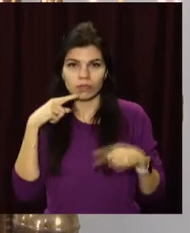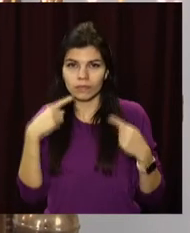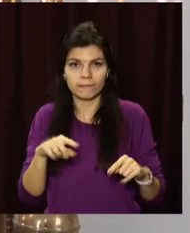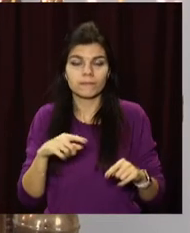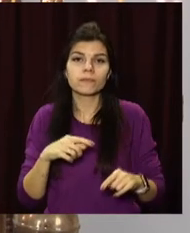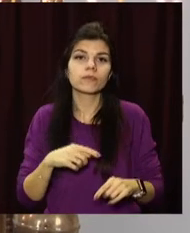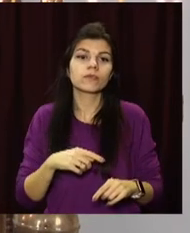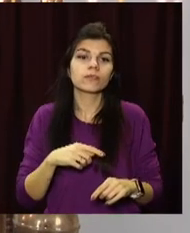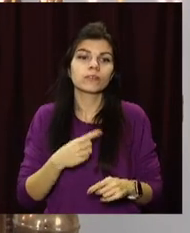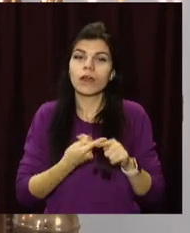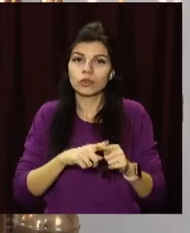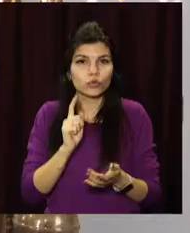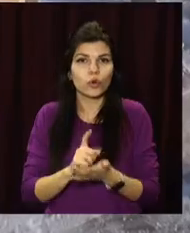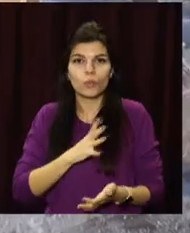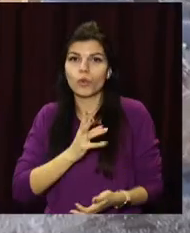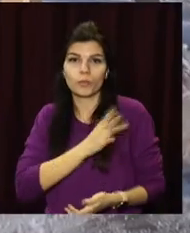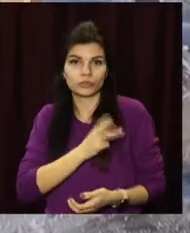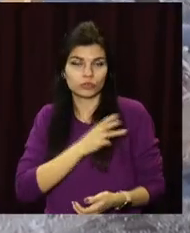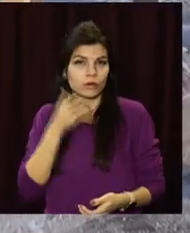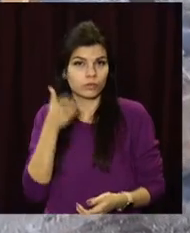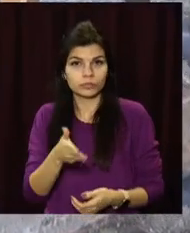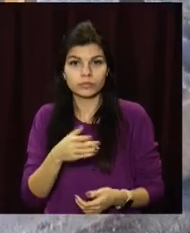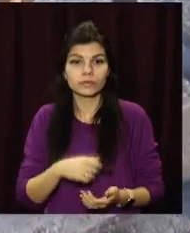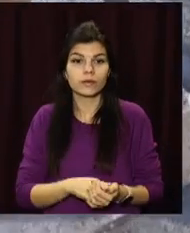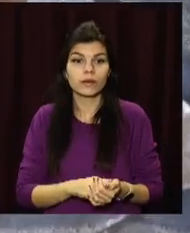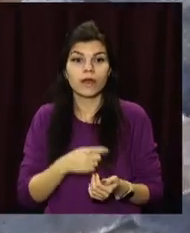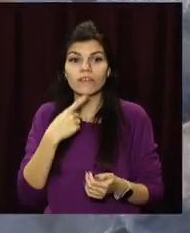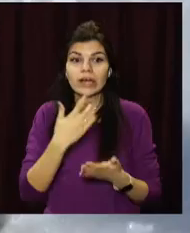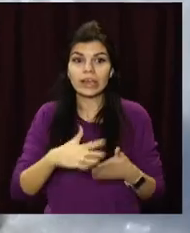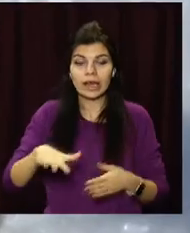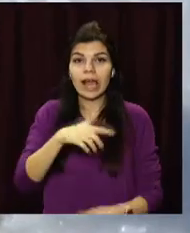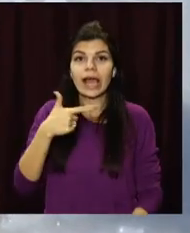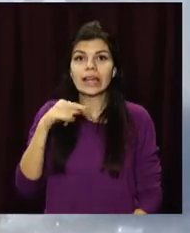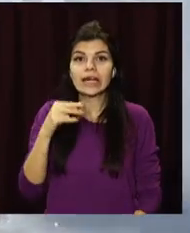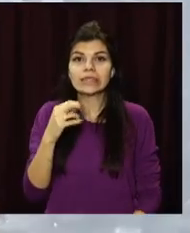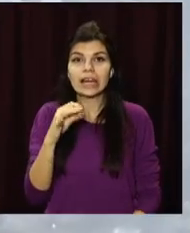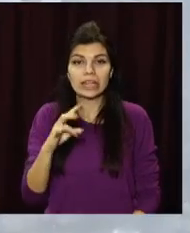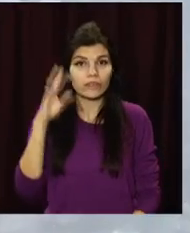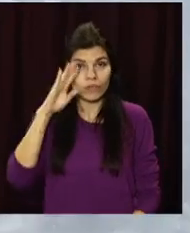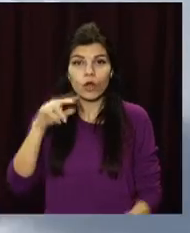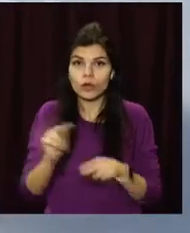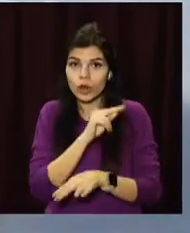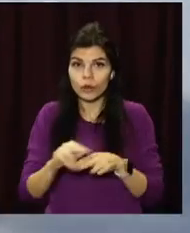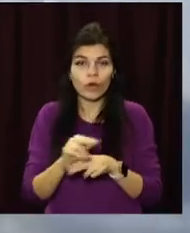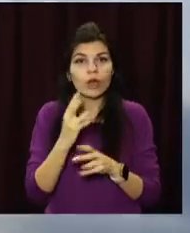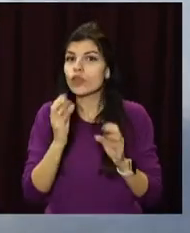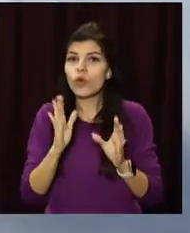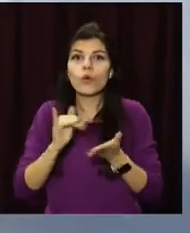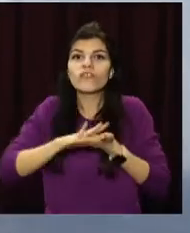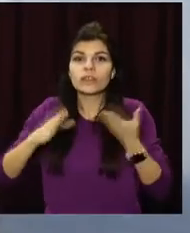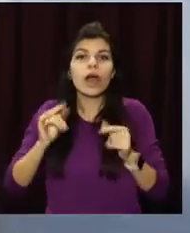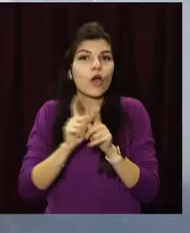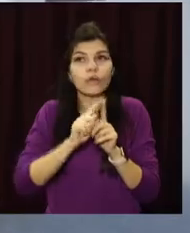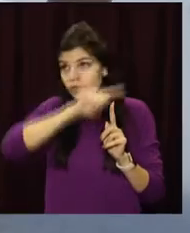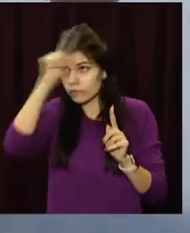Це загалом бажання. Справжні відчайдухи занурились у гліцеринове озеро. Його води лікують не тільки у